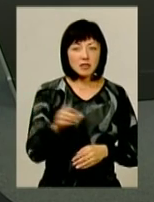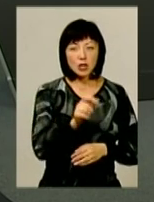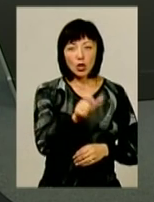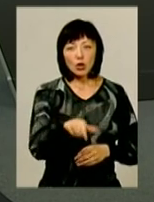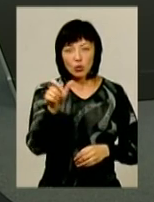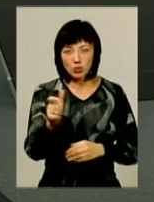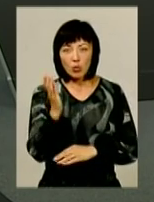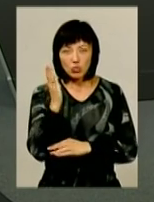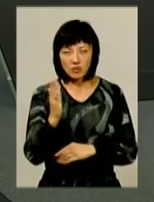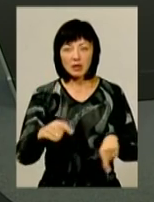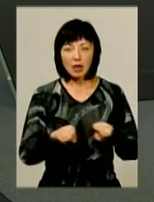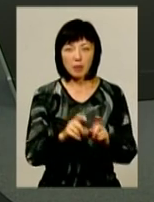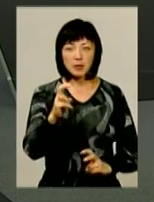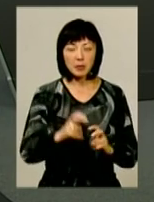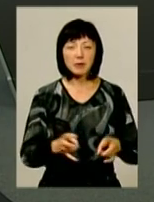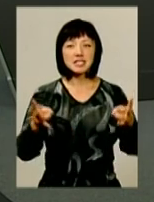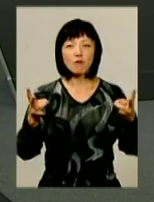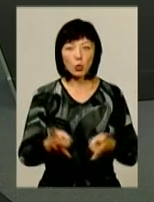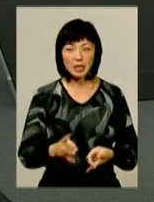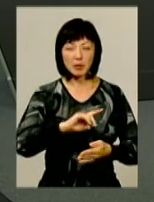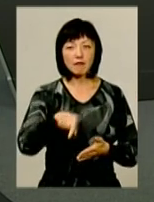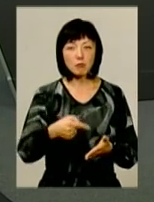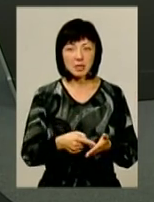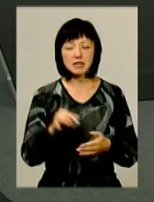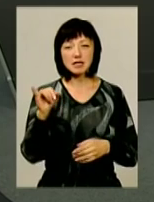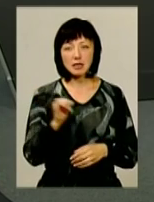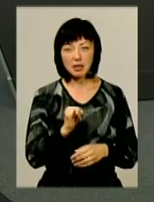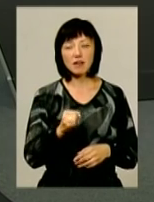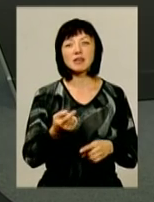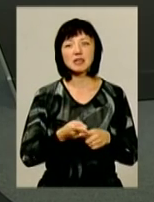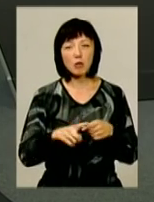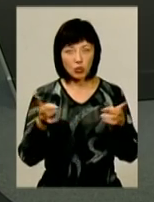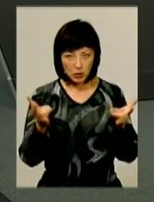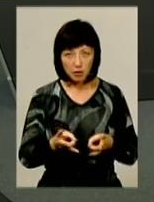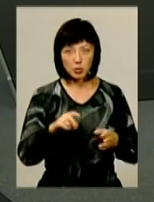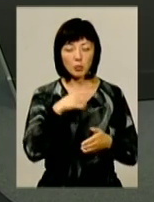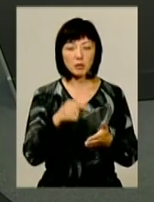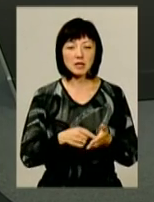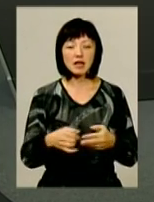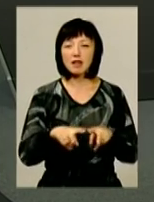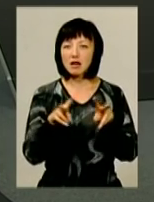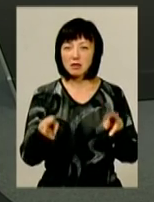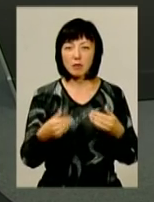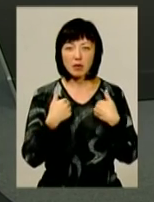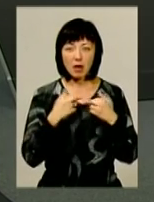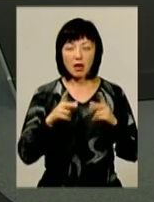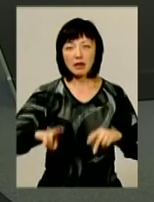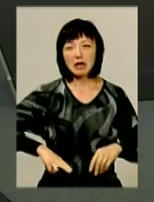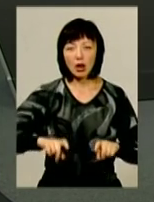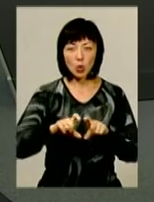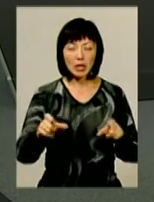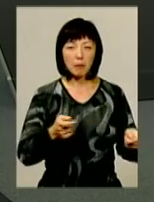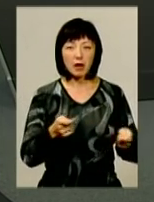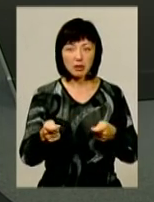що таке підприємство потрібно в місті, і однозначно воно потрібно в місті, і так само я, як директор